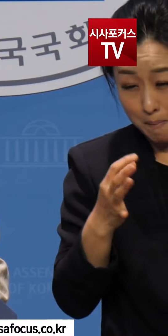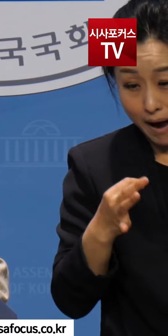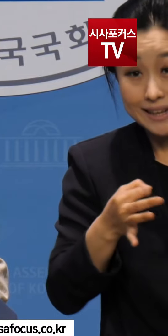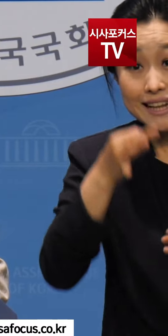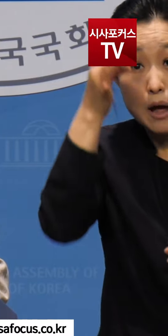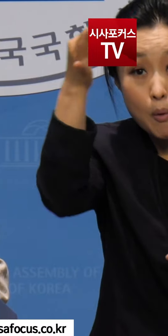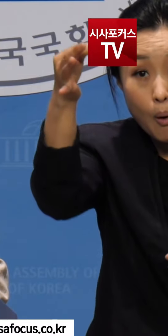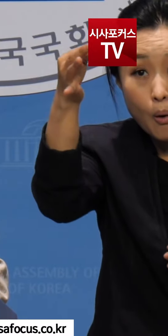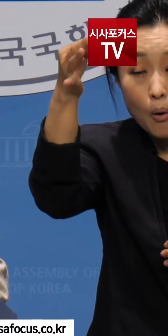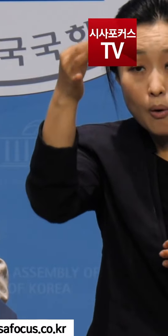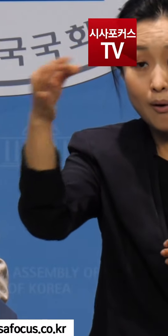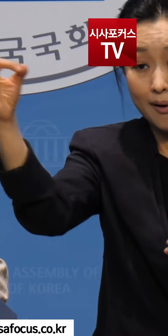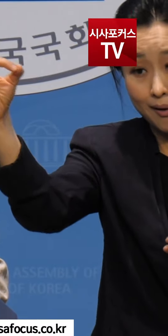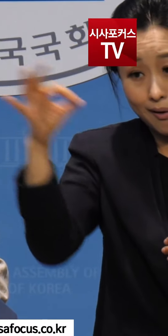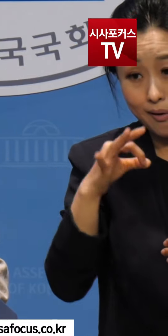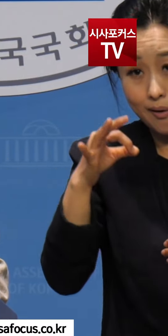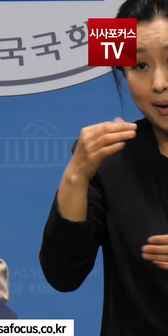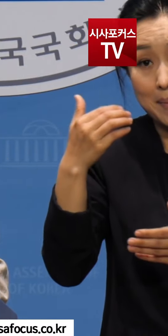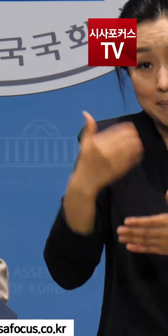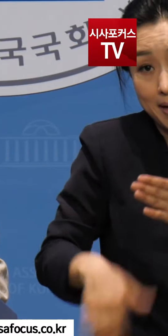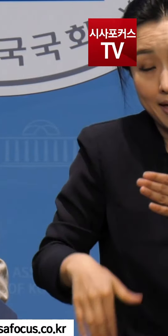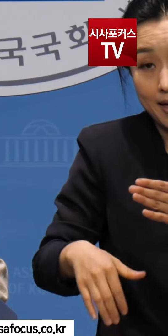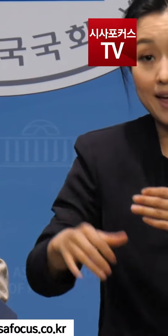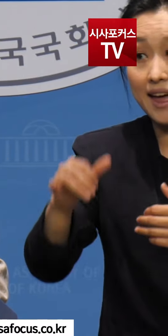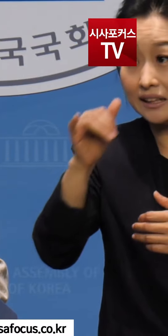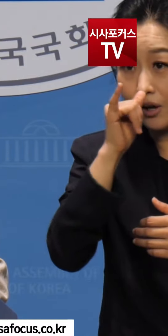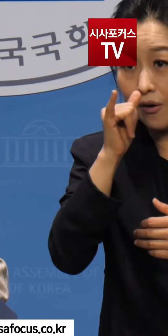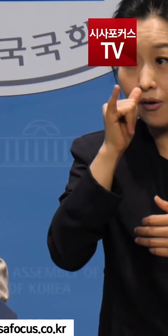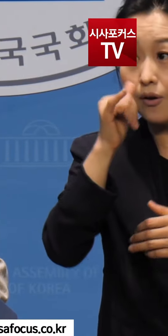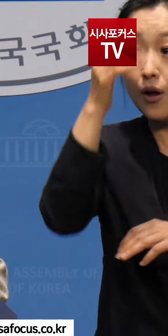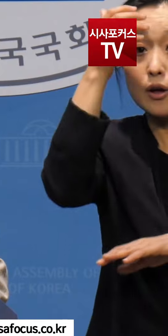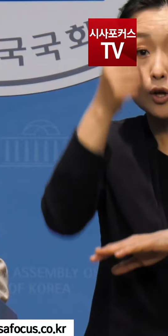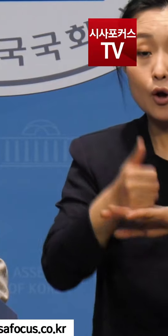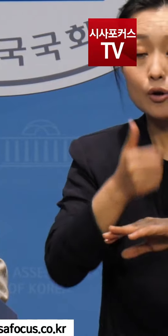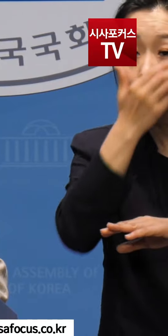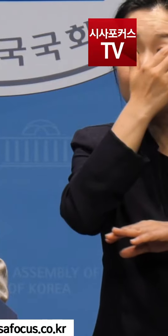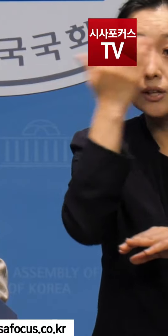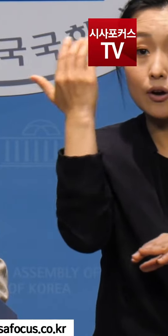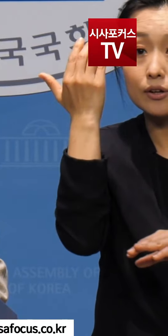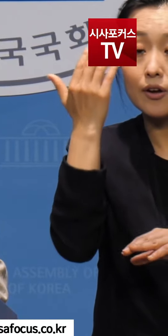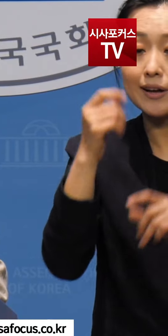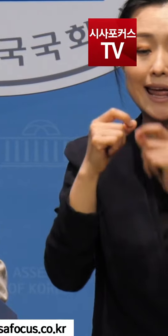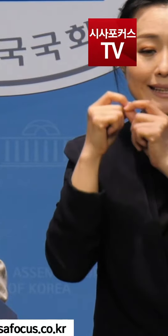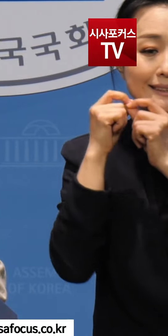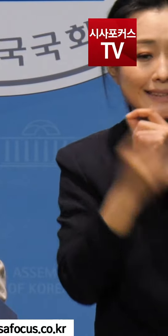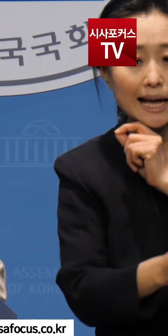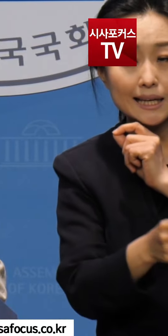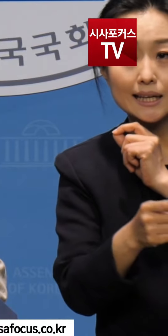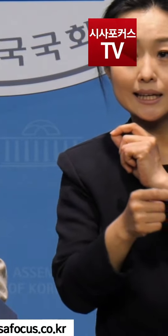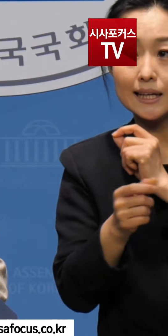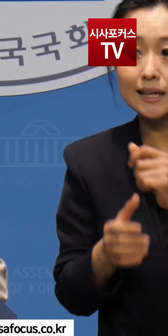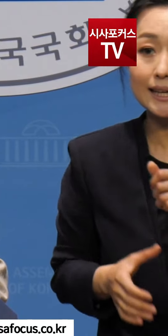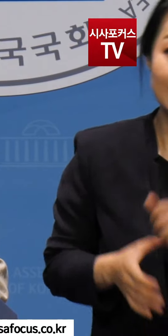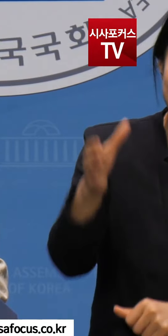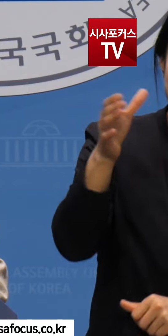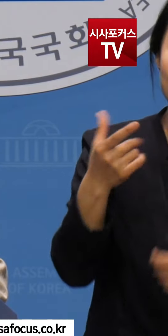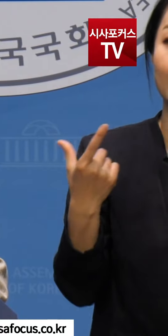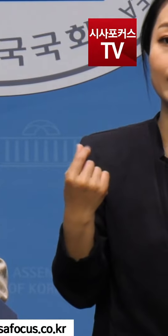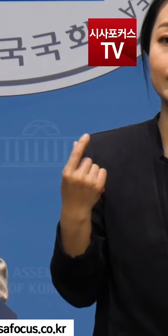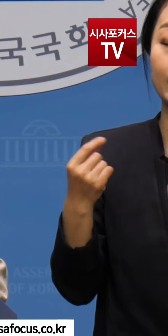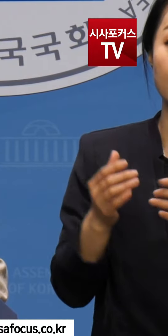내고 똑같이 삭감되는 것이므로 이건 청년들에 대한 사기극입니다.